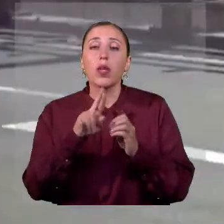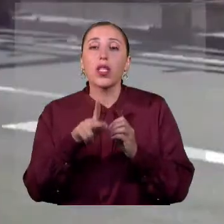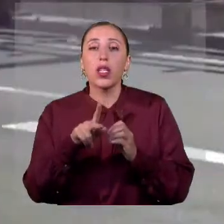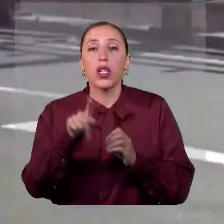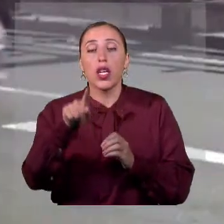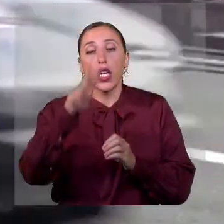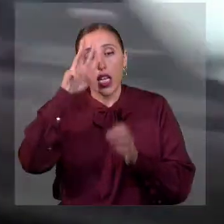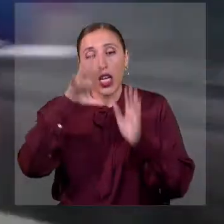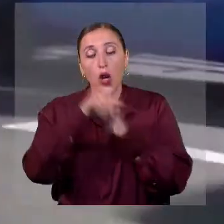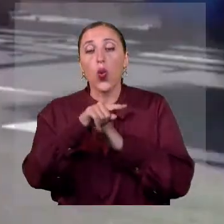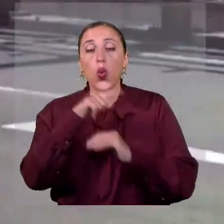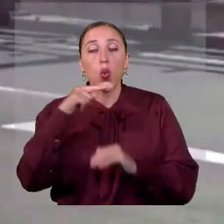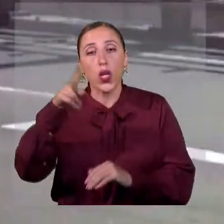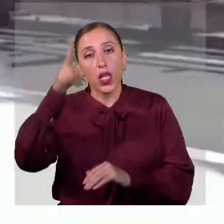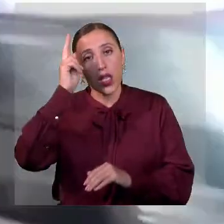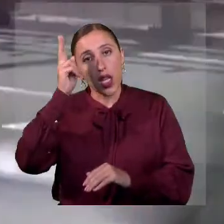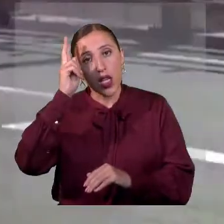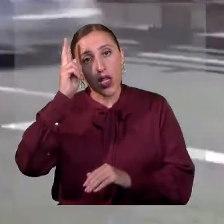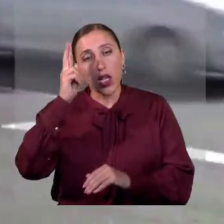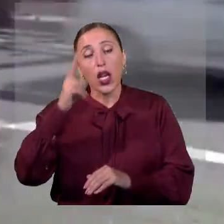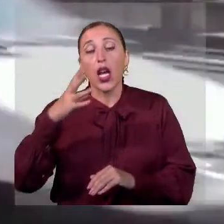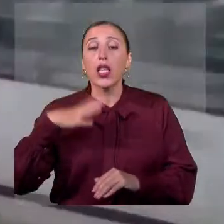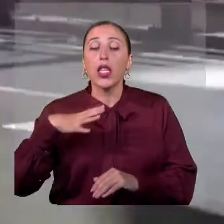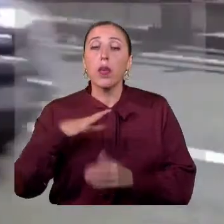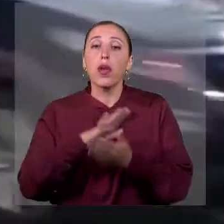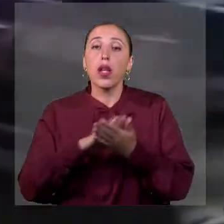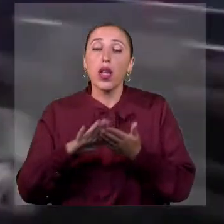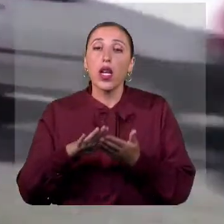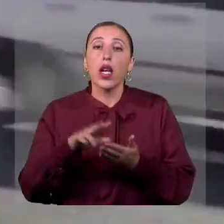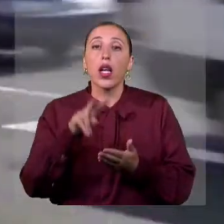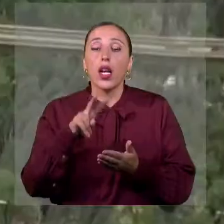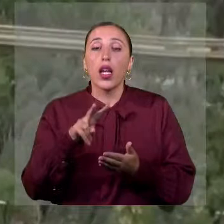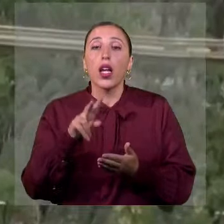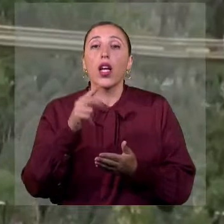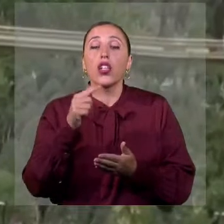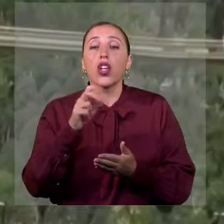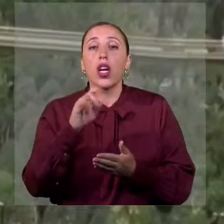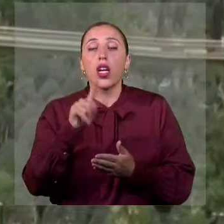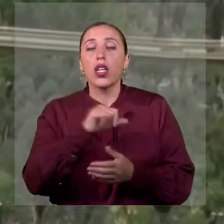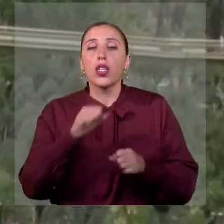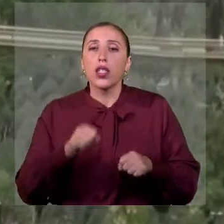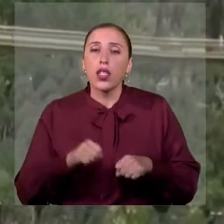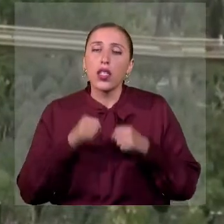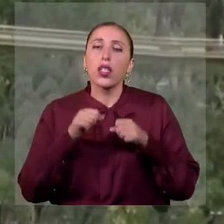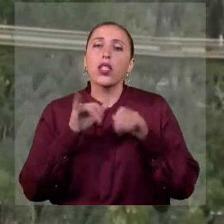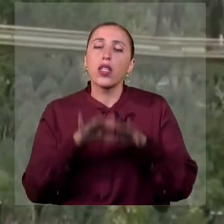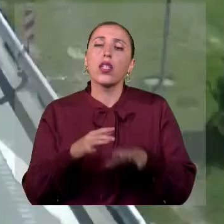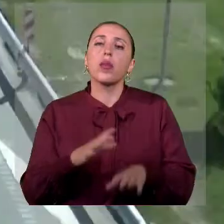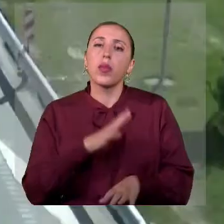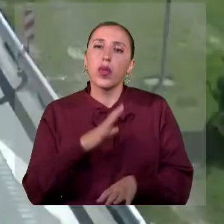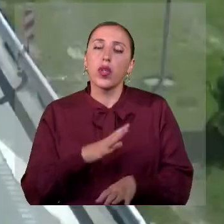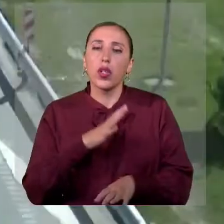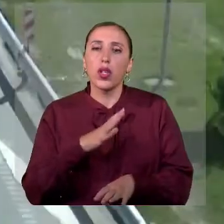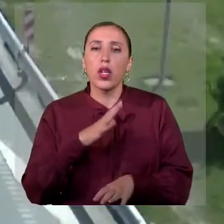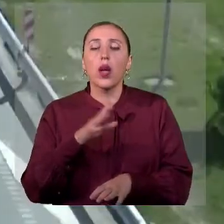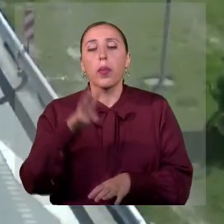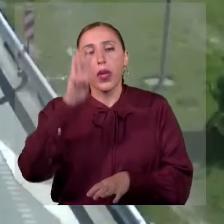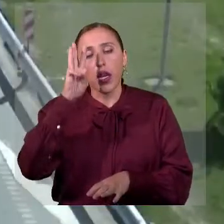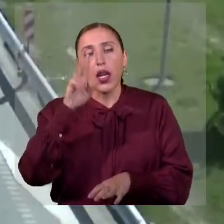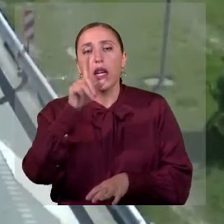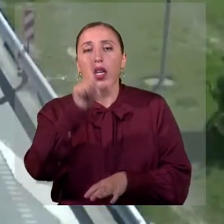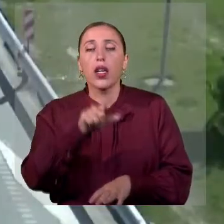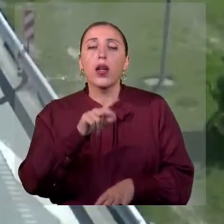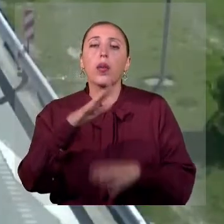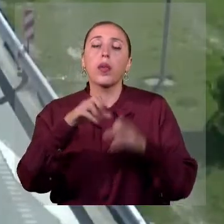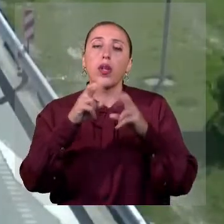դեսպան աշխատած, ծագումով Թբիլիսցի Լևան Ճաղարյանի ոչ բոլոր ջանքերն էին, սակայն որ իրանական կողմի սրտով էին։ Հատկապես վերջին